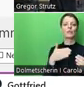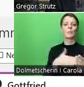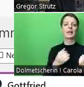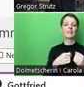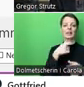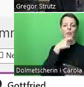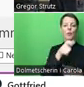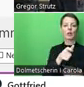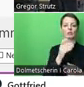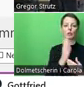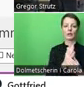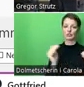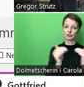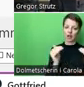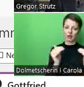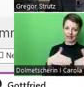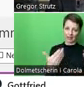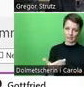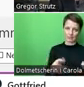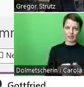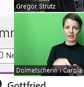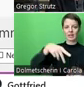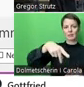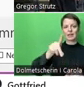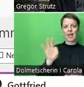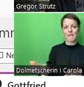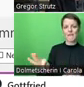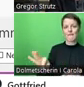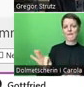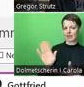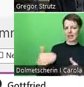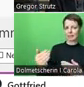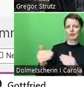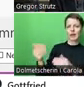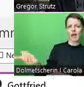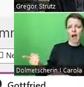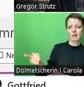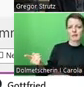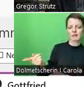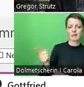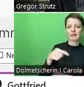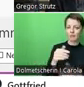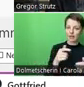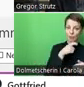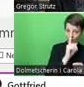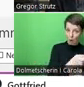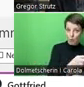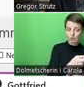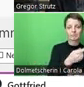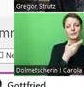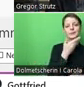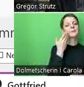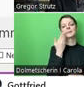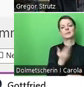barrierefreie Word-Dokumente gibt, also vergleichbar zu PDF-UA bei PDFs. Nein, das Gibt gibt es es? nicht. Und das versuchen wir